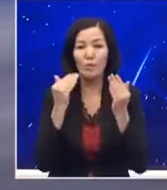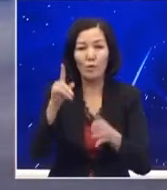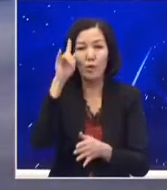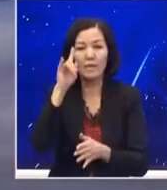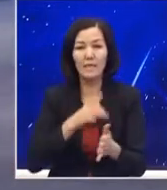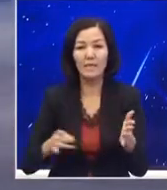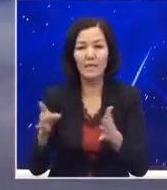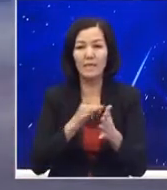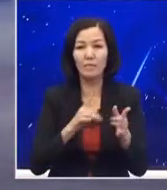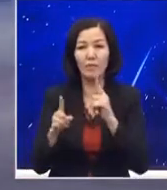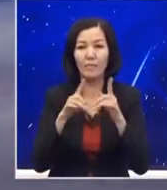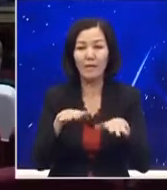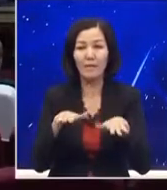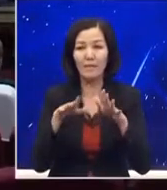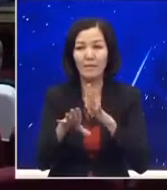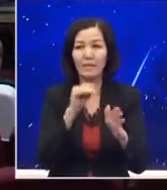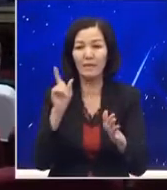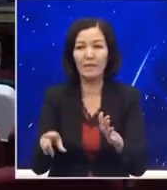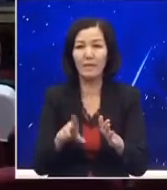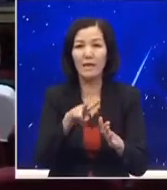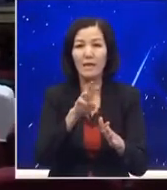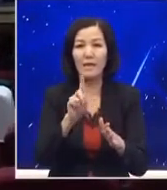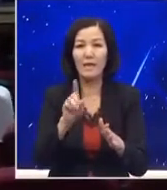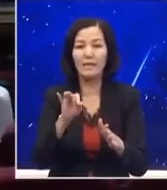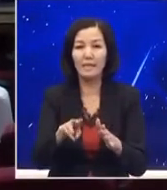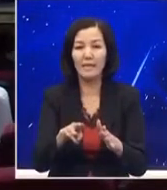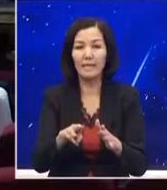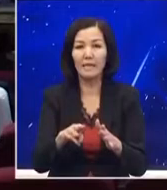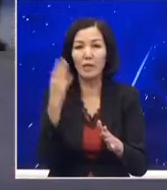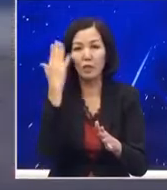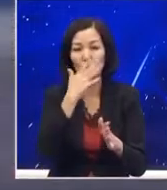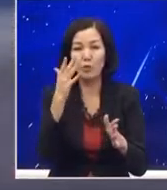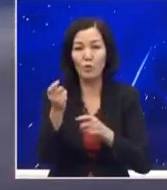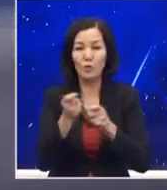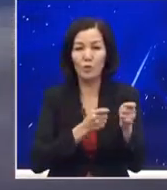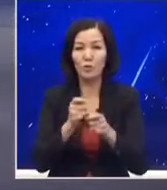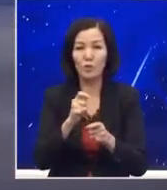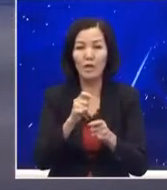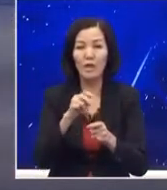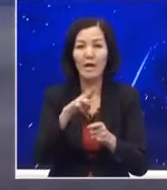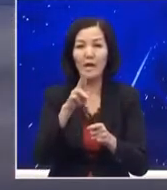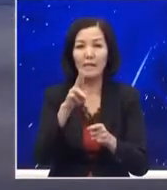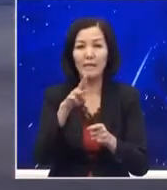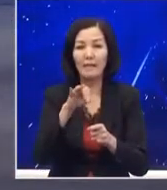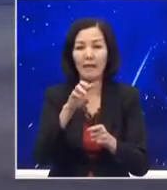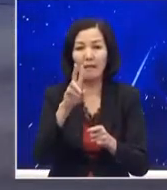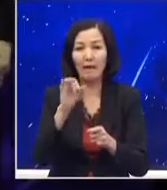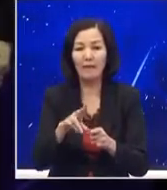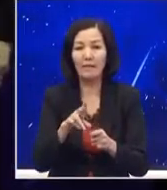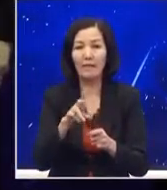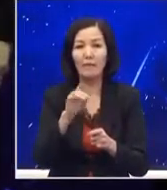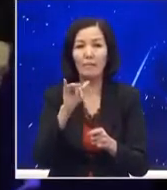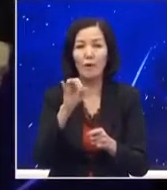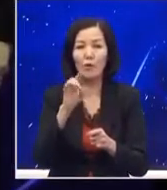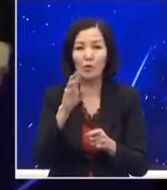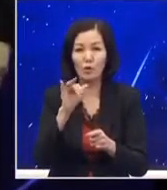Республикасы парламент сенат депутаты Ләззат Сүлейменова, белгілі кинорежиссер Талғат Теменов, кәсіпкер Бауыржан Оспанов, еңбек